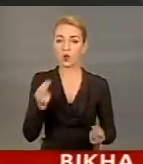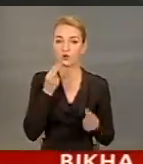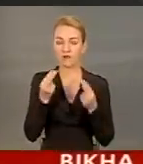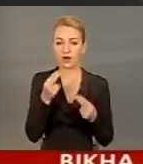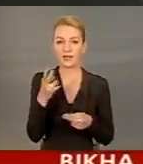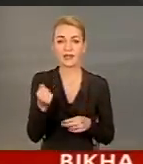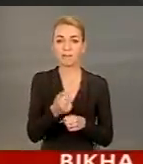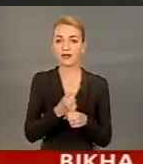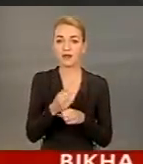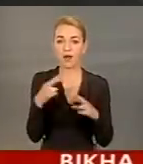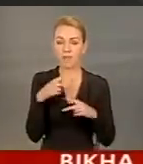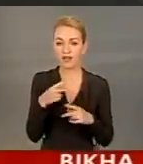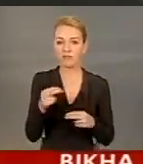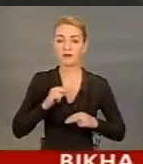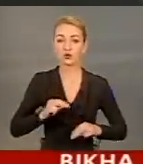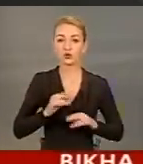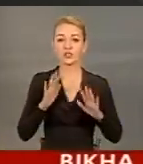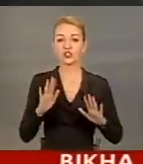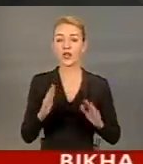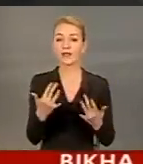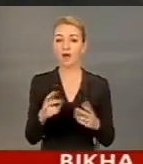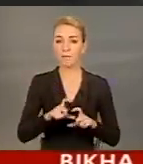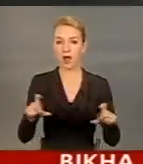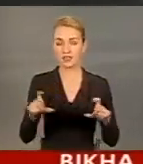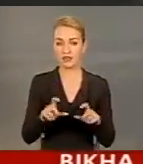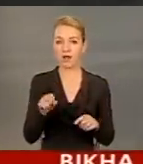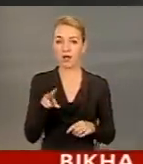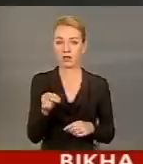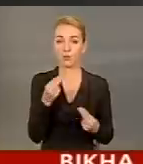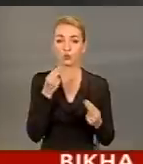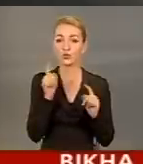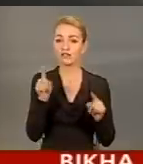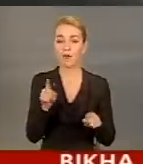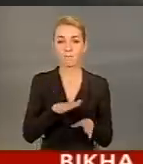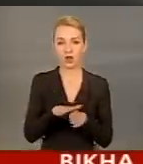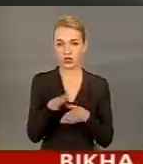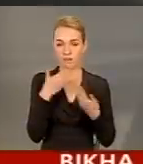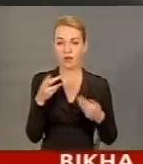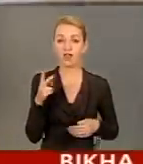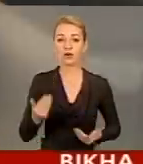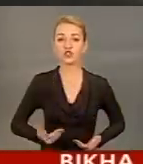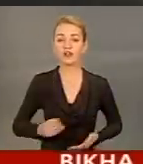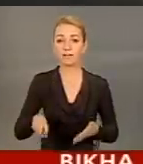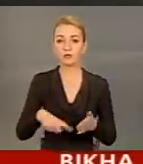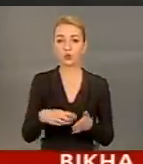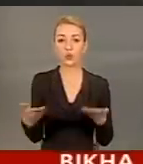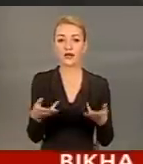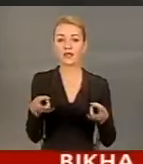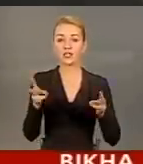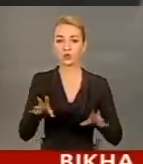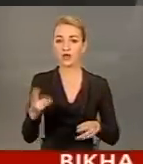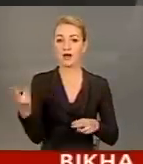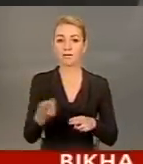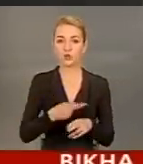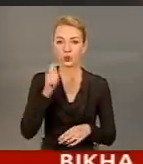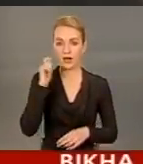ані медикаментів. Працюють лише кілька магазинів, але продуктів там майже немає. Як живе місто, котре залишилося